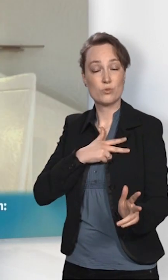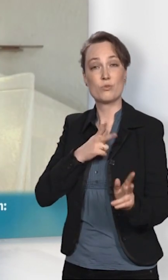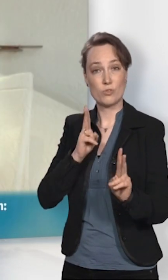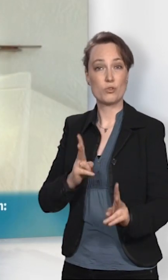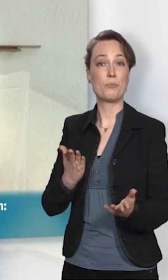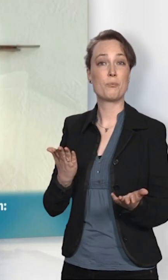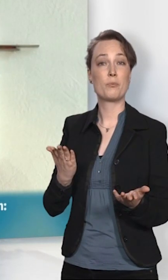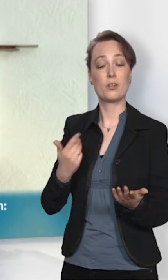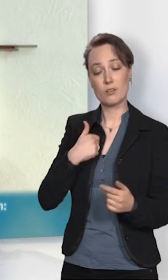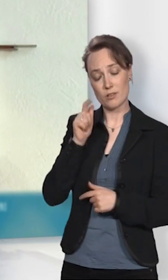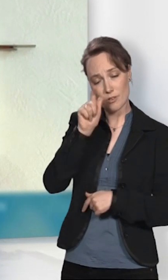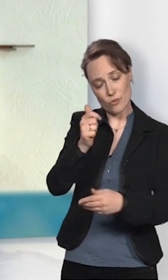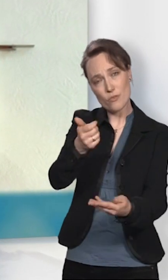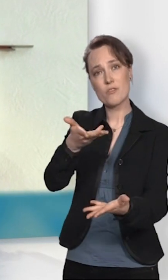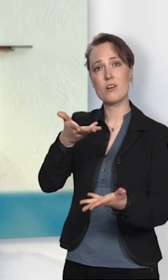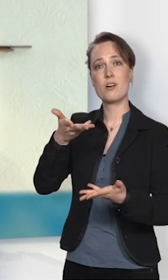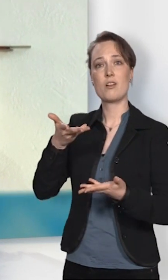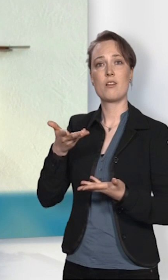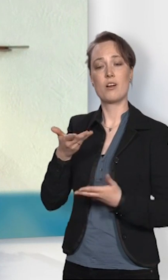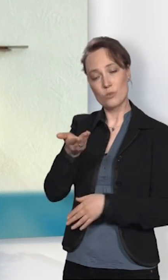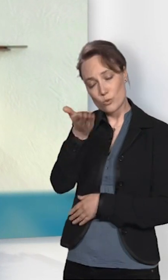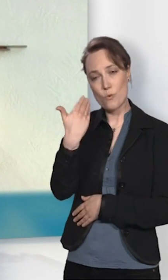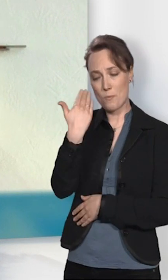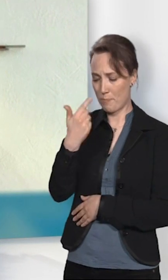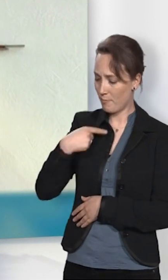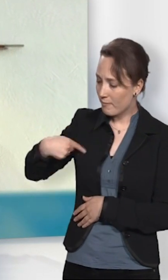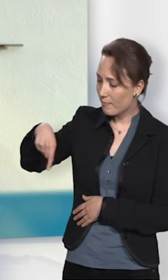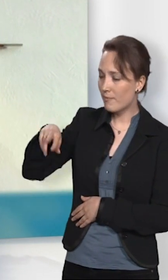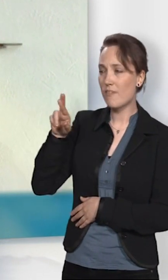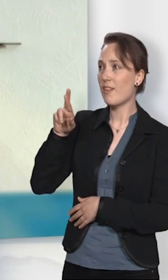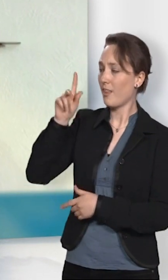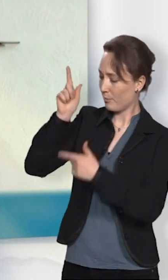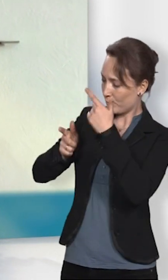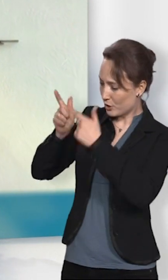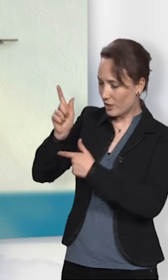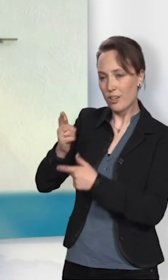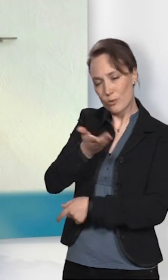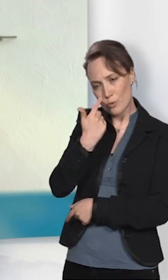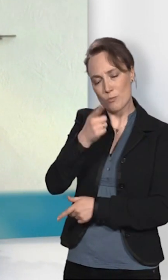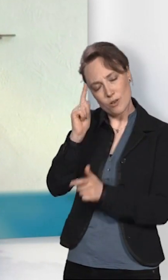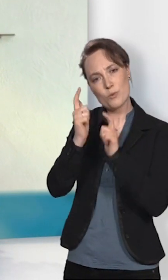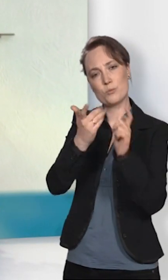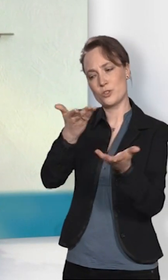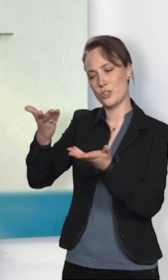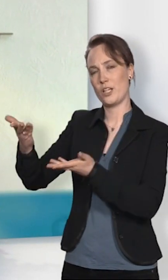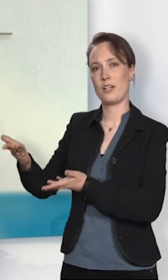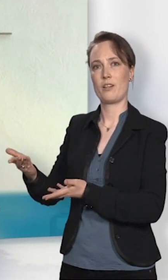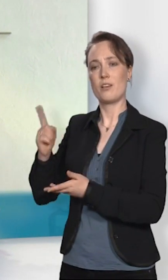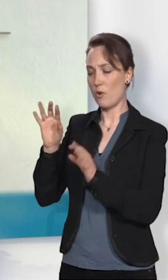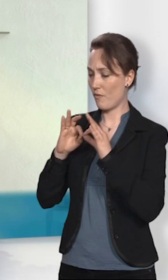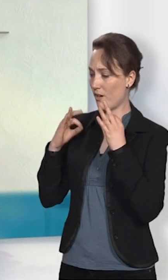dich ein. In den Kreis der Beschenkten und in die Familie derer,